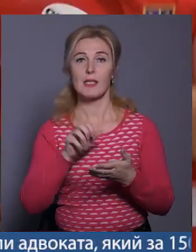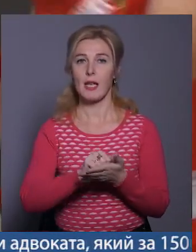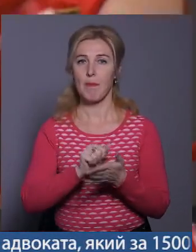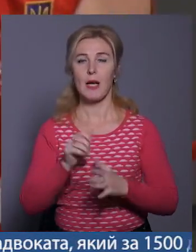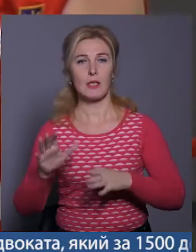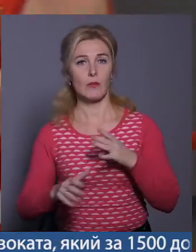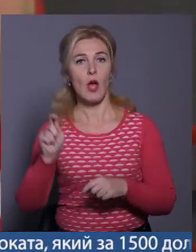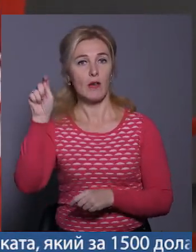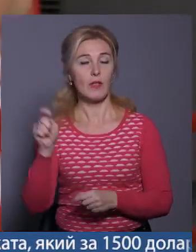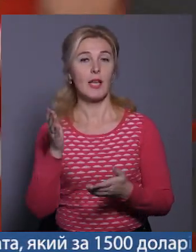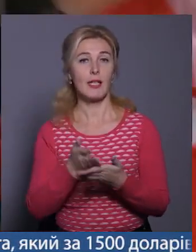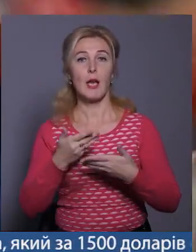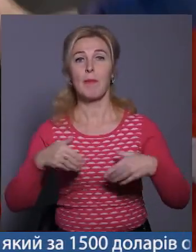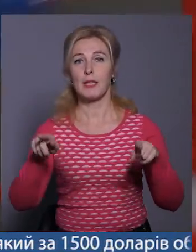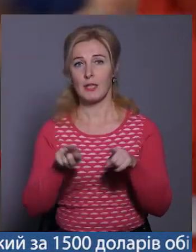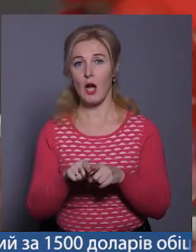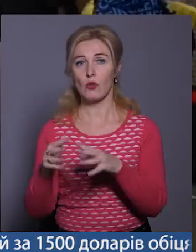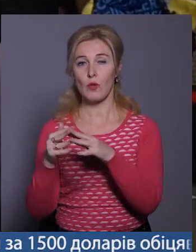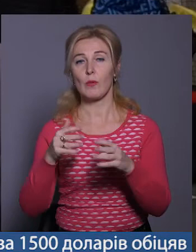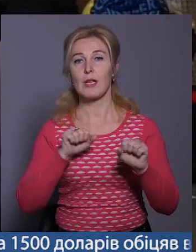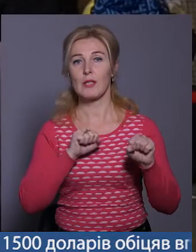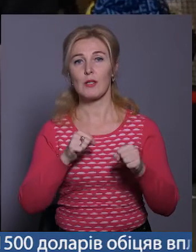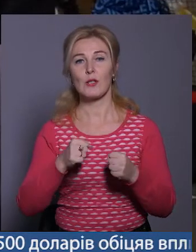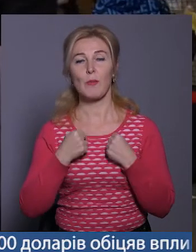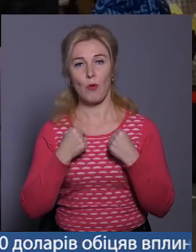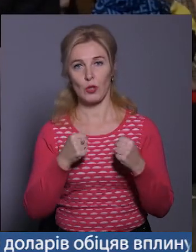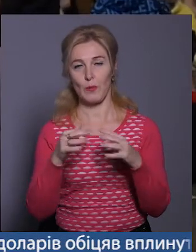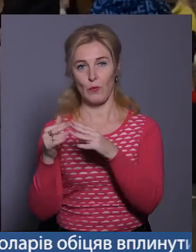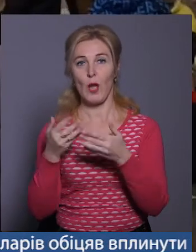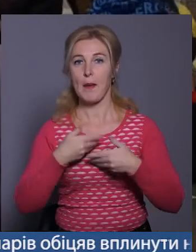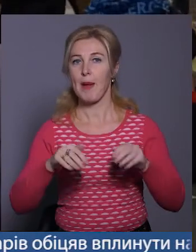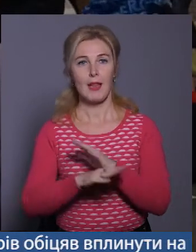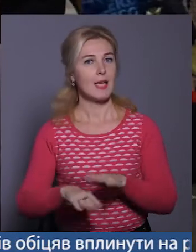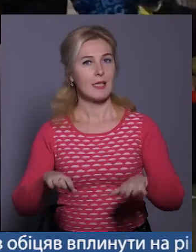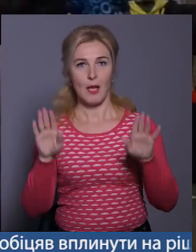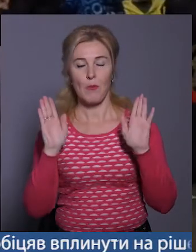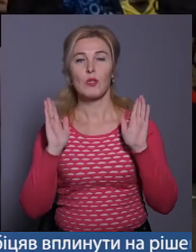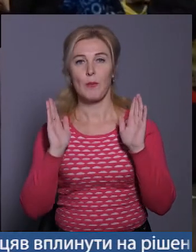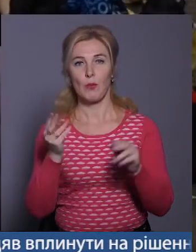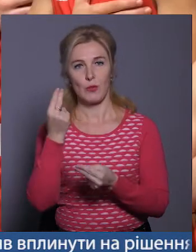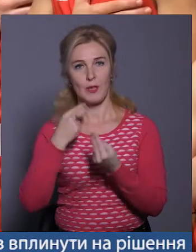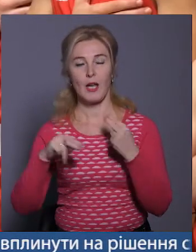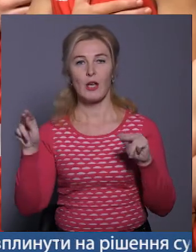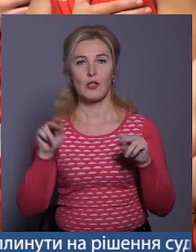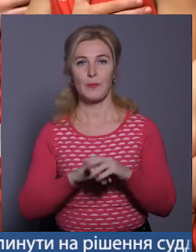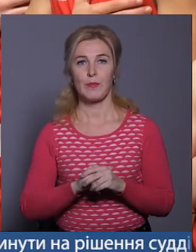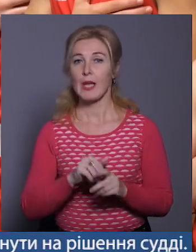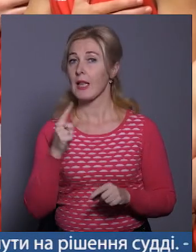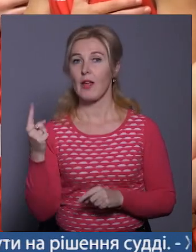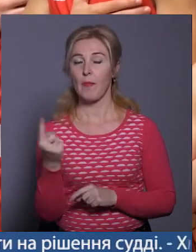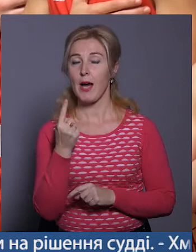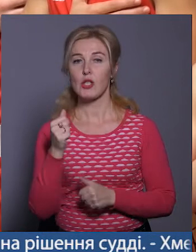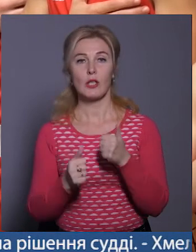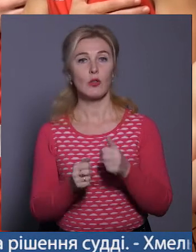Війна йде, і ми теж воюємо на спортивному фронті. І ми не здамося, ми будемо кращі. Не вперше на